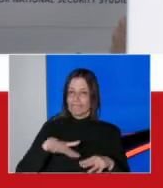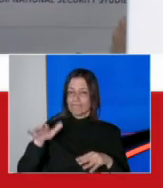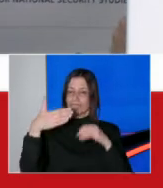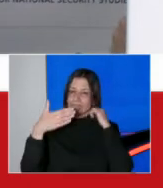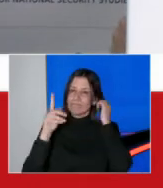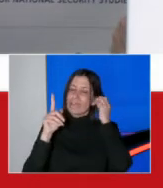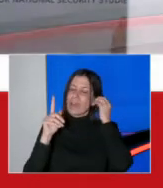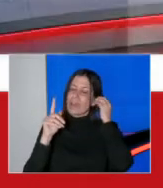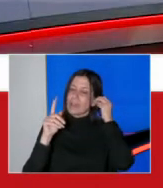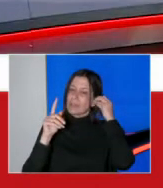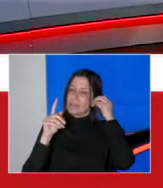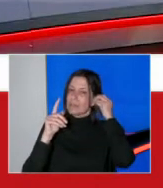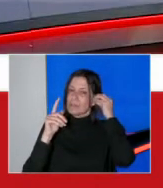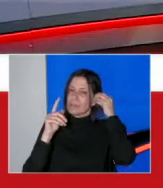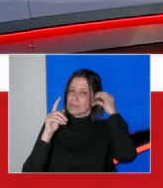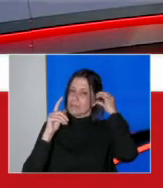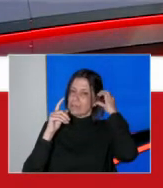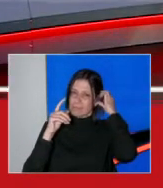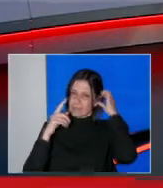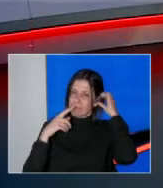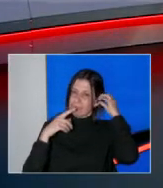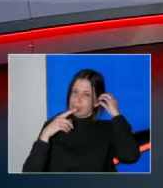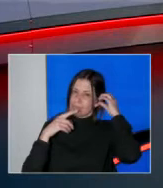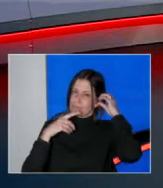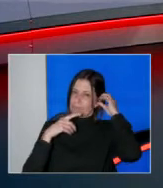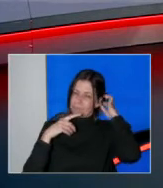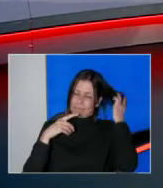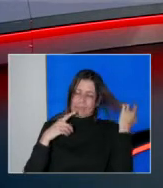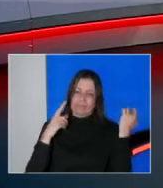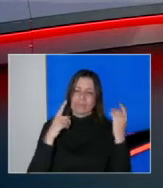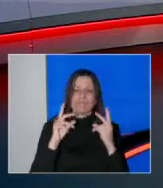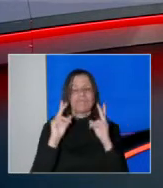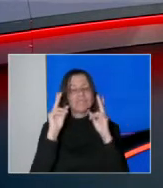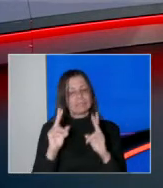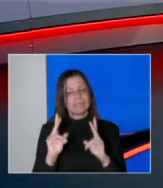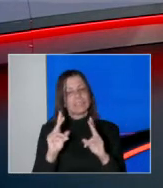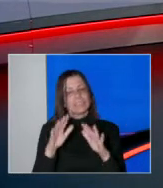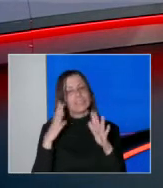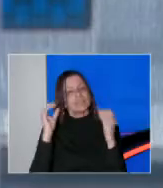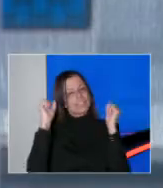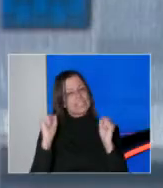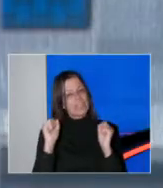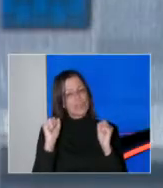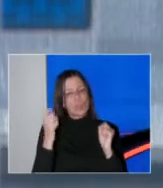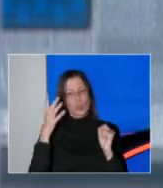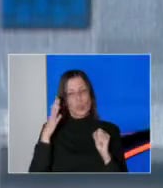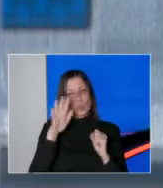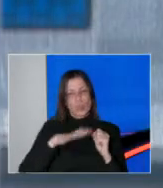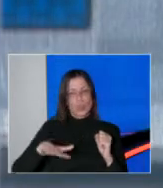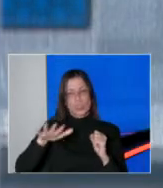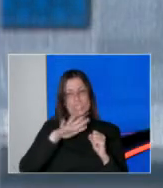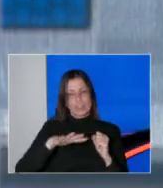אבל במזרח התיכון שייט... הצבנו את הספינה, כך אומר ראש הממשלה נפתלי בנט עכשיו